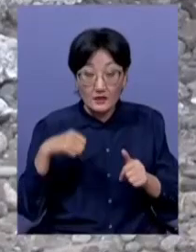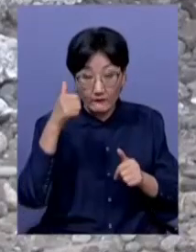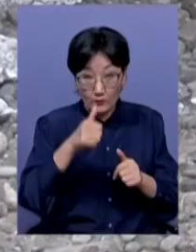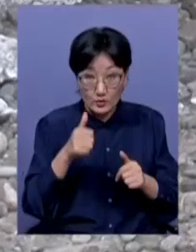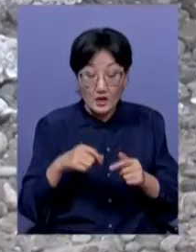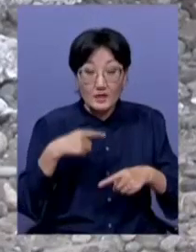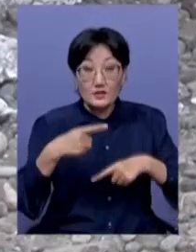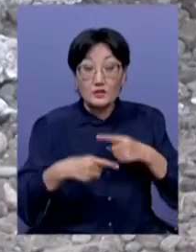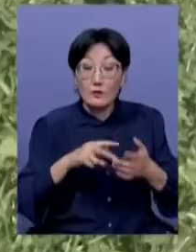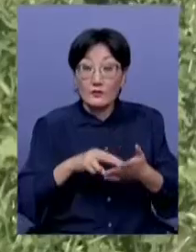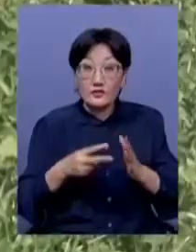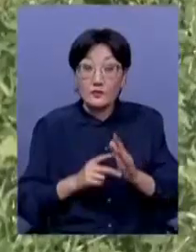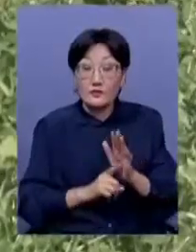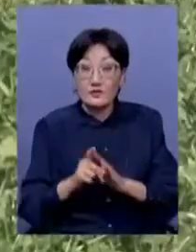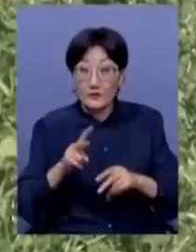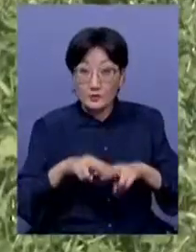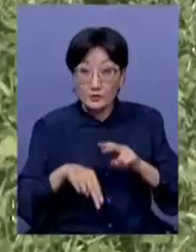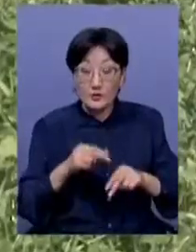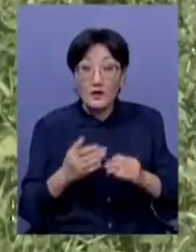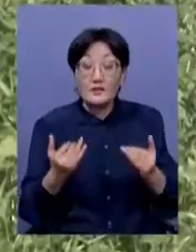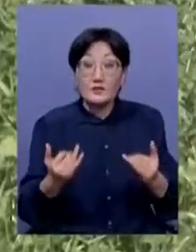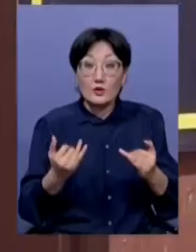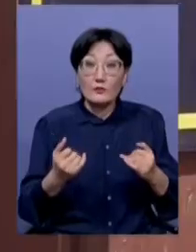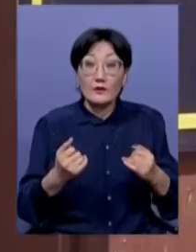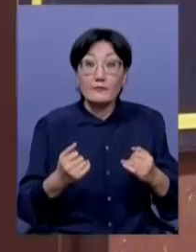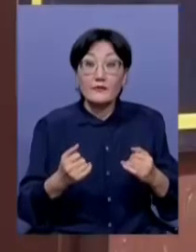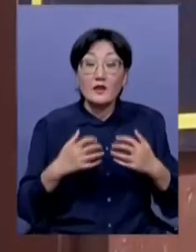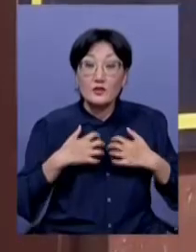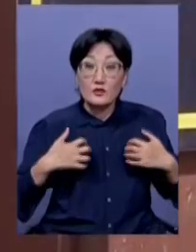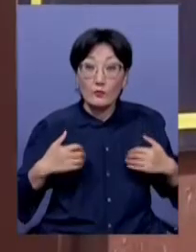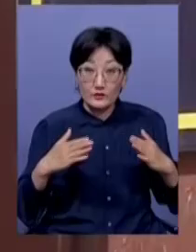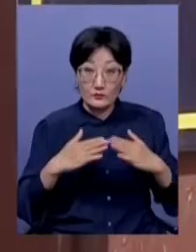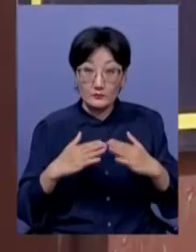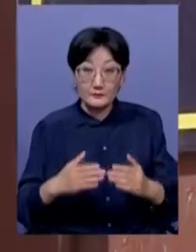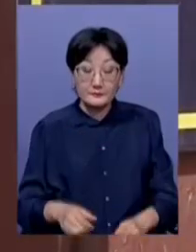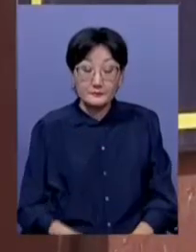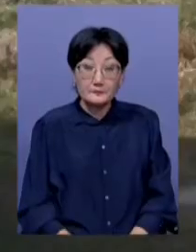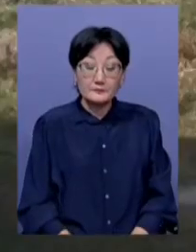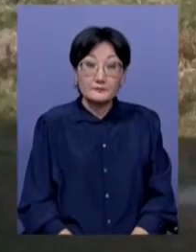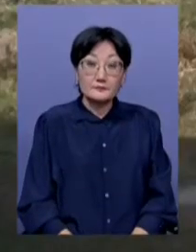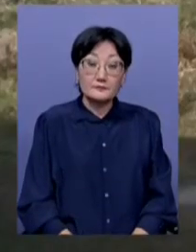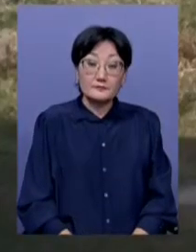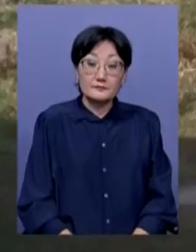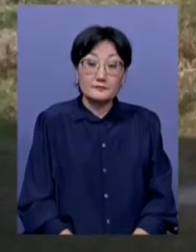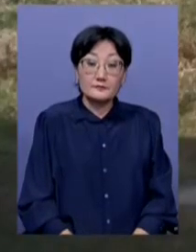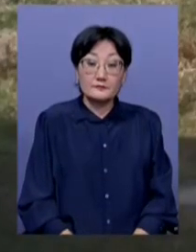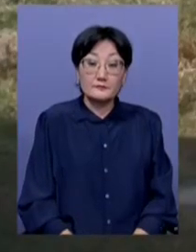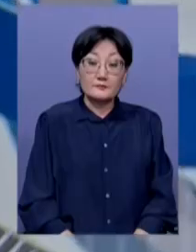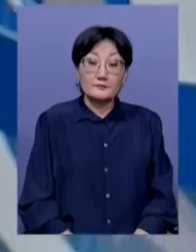поскольку в следующем планирует начать строительство современного питомника. Денис Земцов, Мирей Баед, телеканал Алматы,